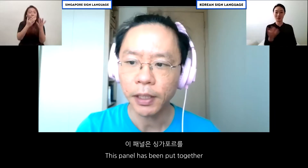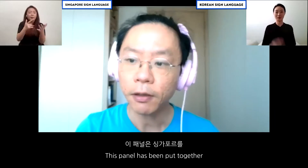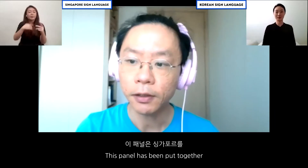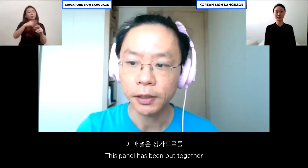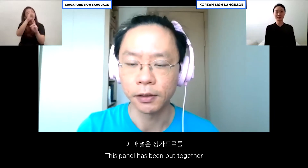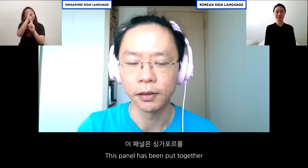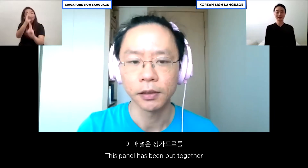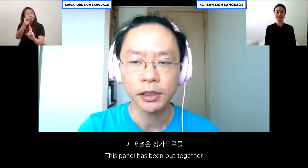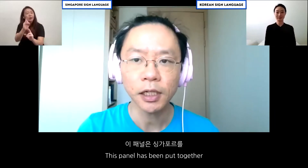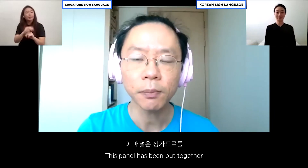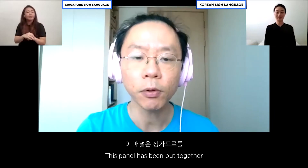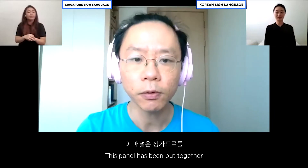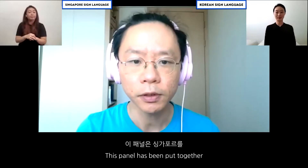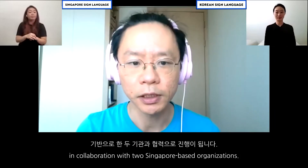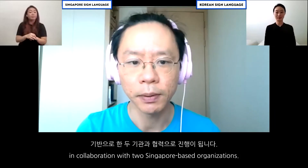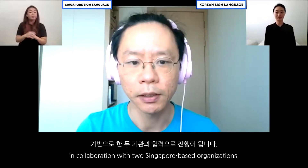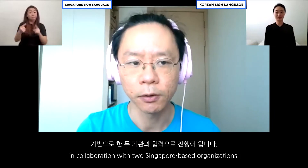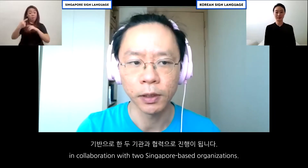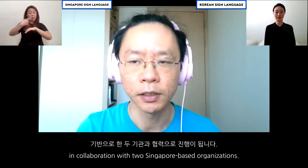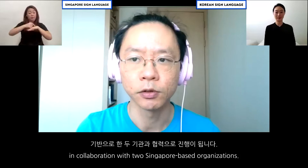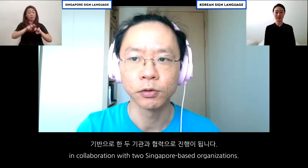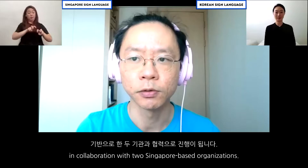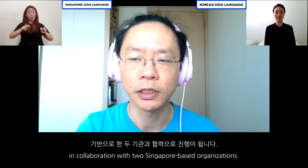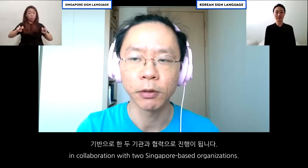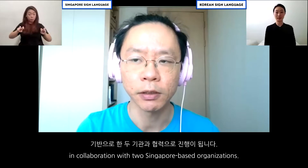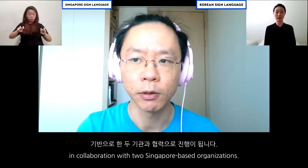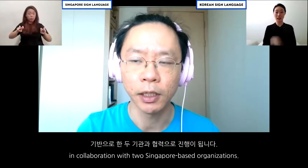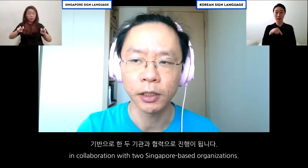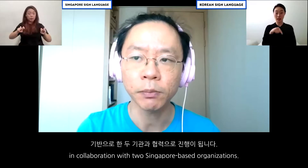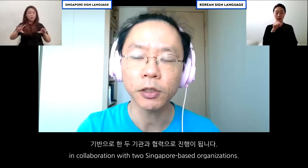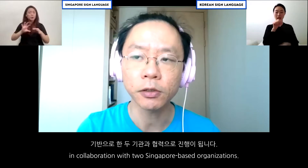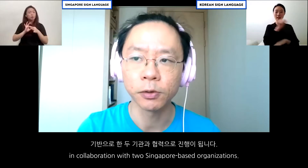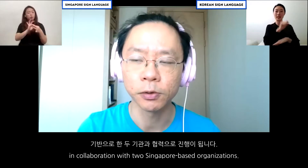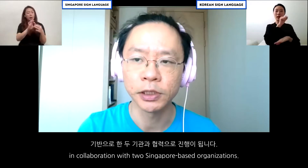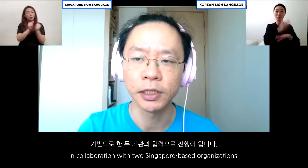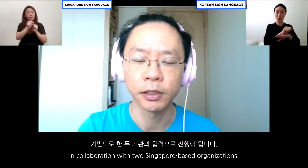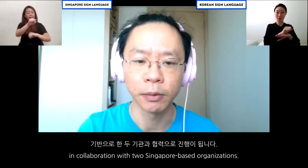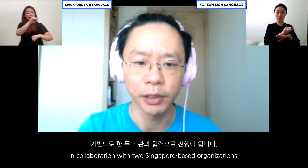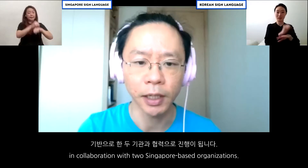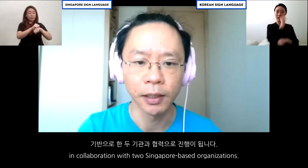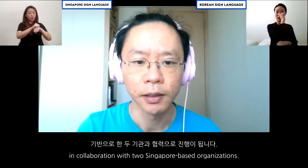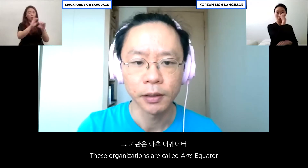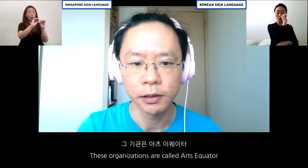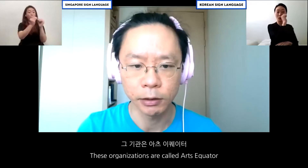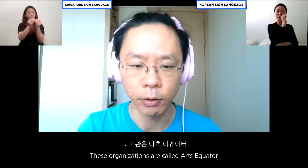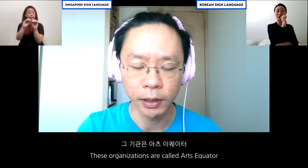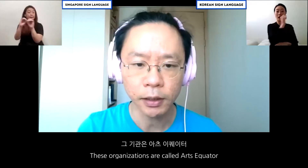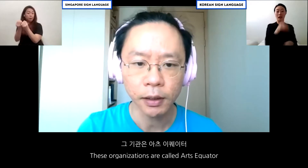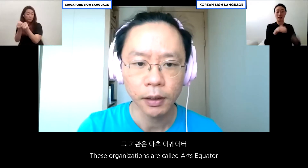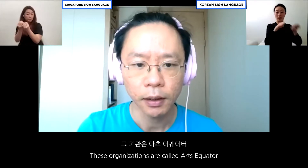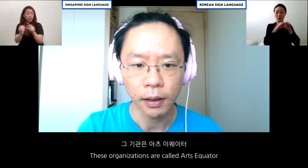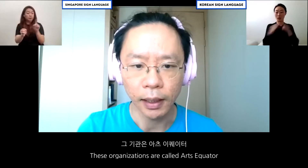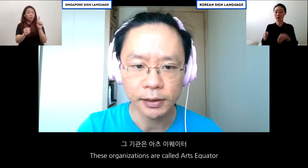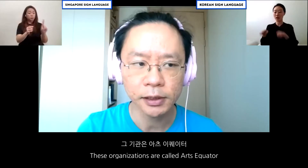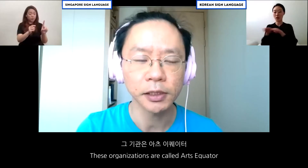이 패널은 싱가포르를 기반으로 한 두 기관과 협력으로 진행이 됩니다. 그